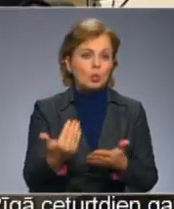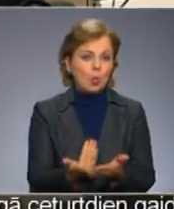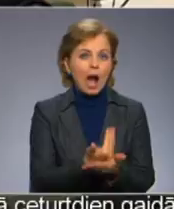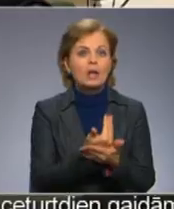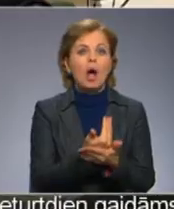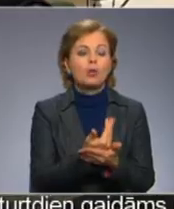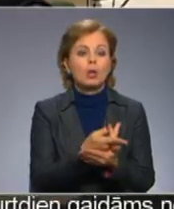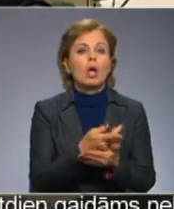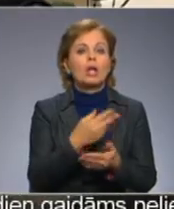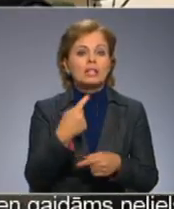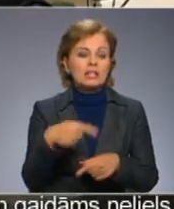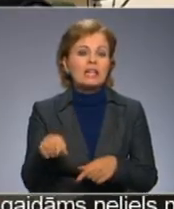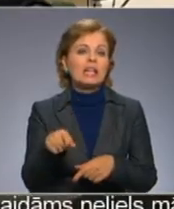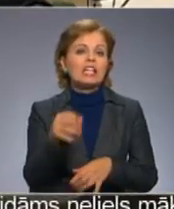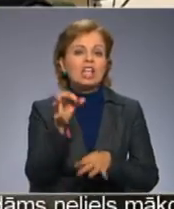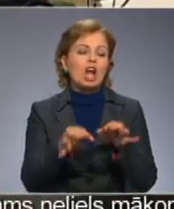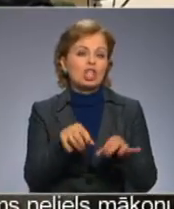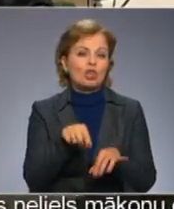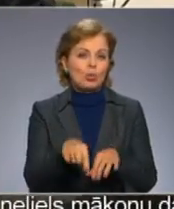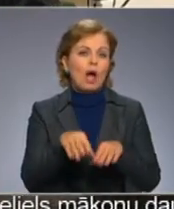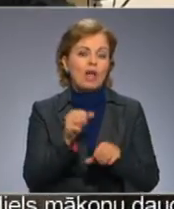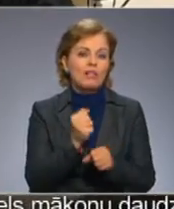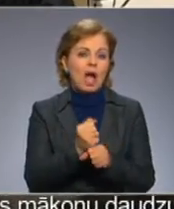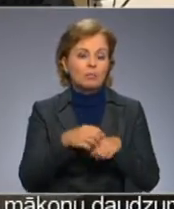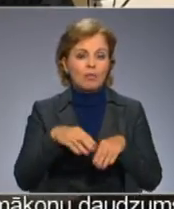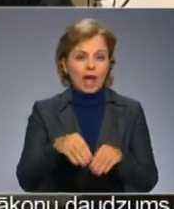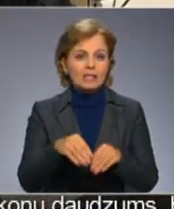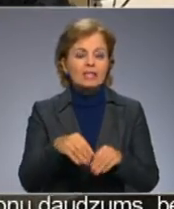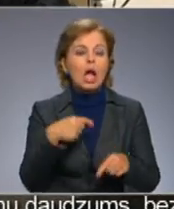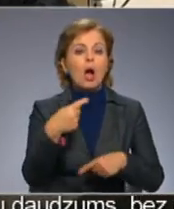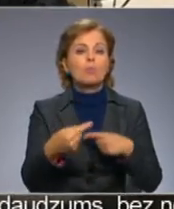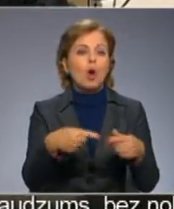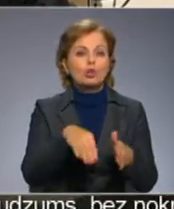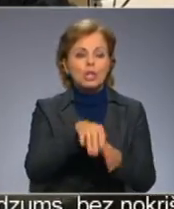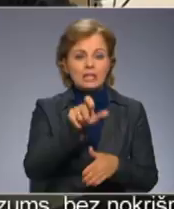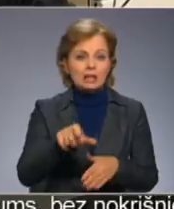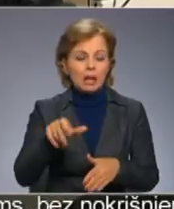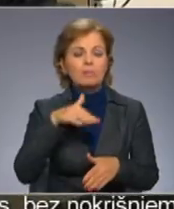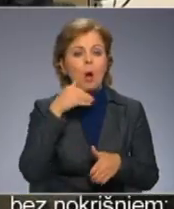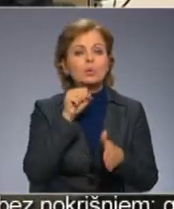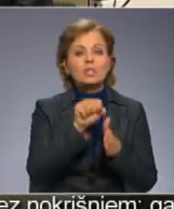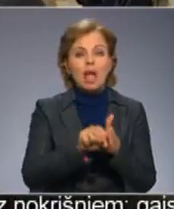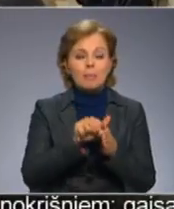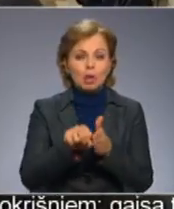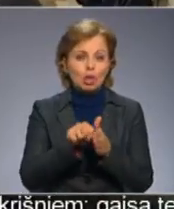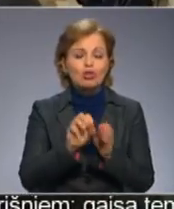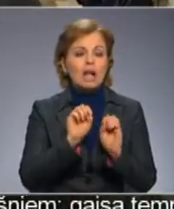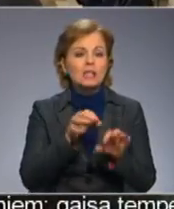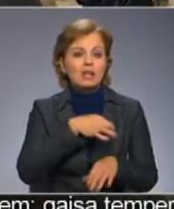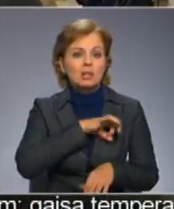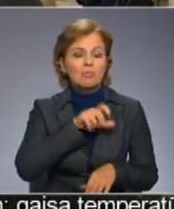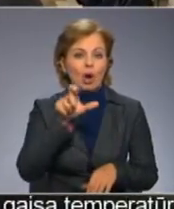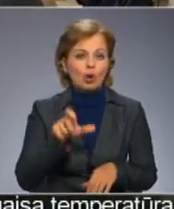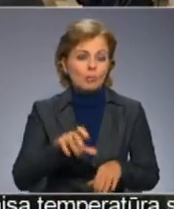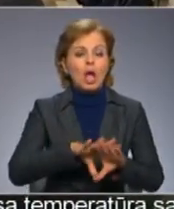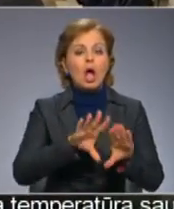to dara, vienkārši to dara citi tiesneši. Procesa dalībnieki šodien arī ir daudz debatējuši, kā mums stāstīja prokurors pēc tam, un